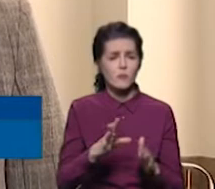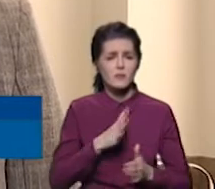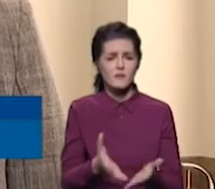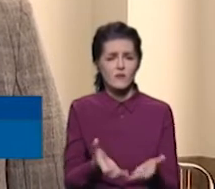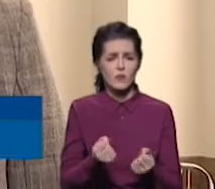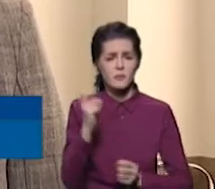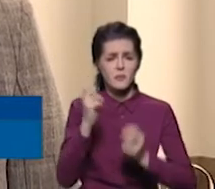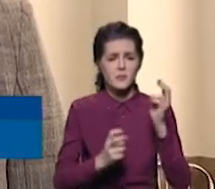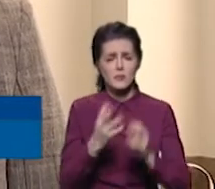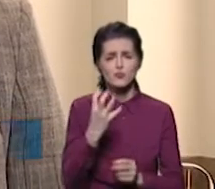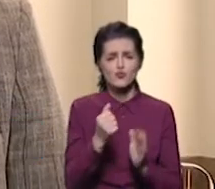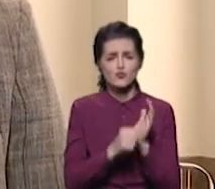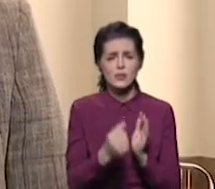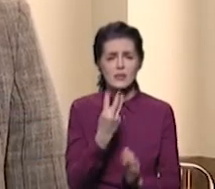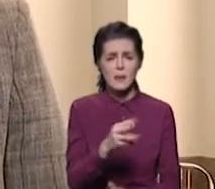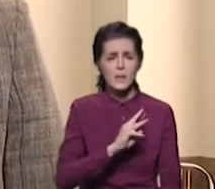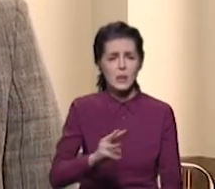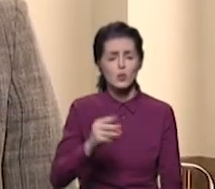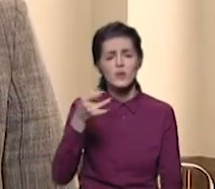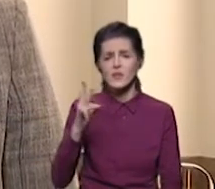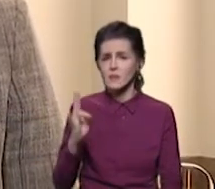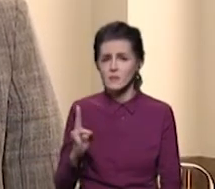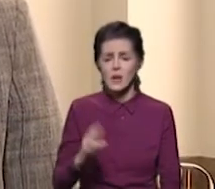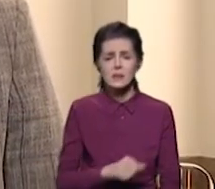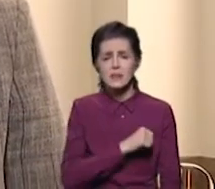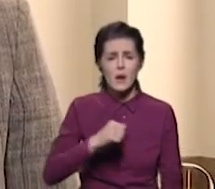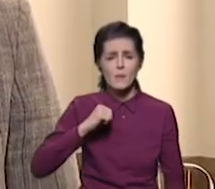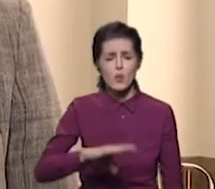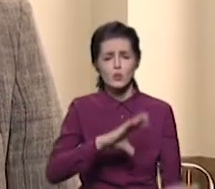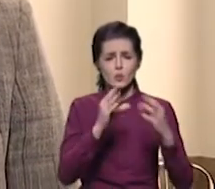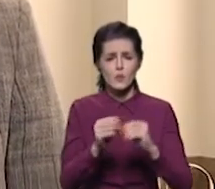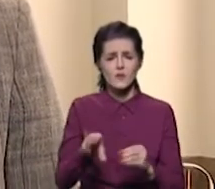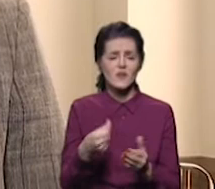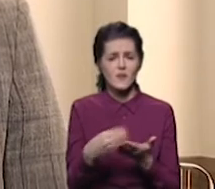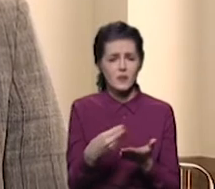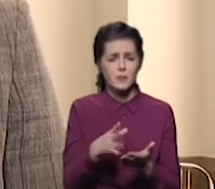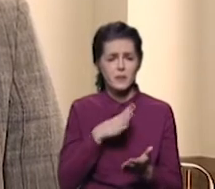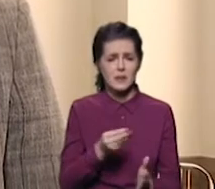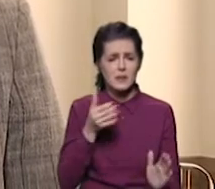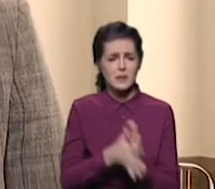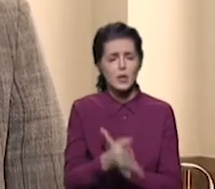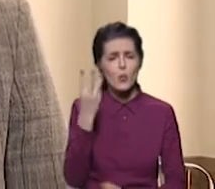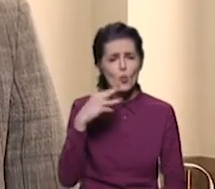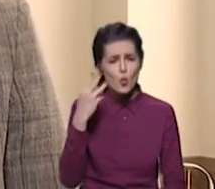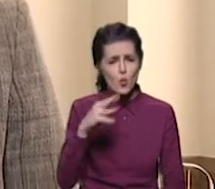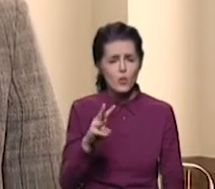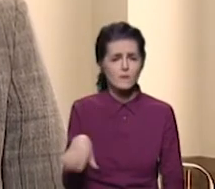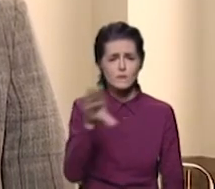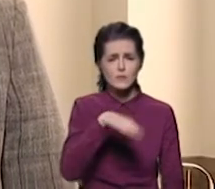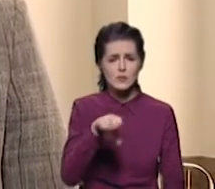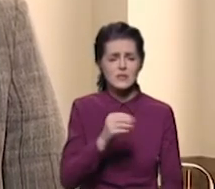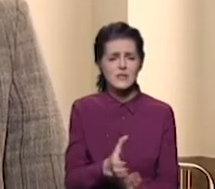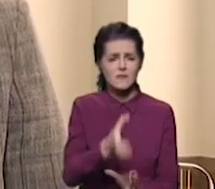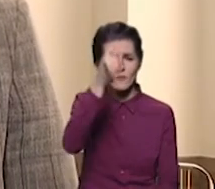предприятии 463 миллиона гривен. Основные эти средства были потрачены на модернизацию скипового